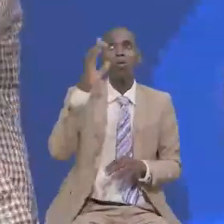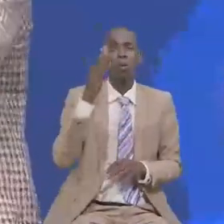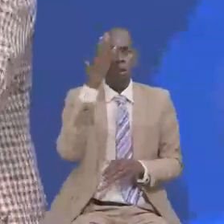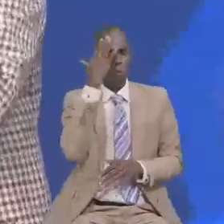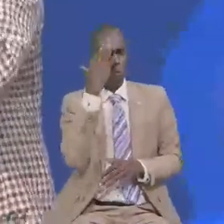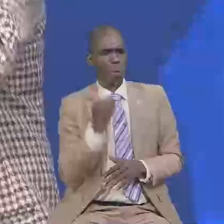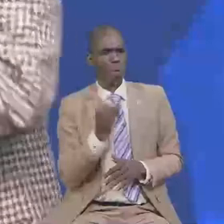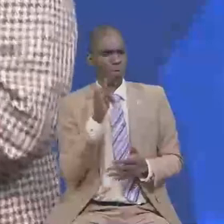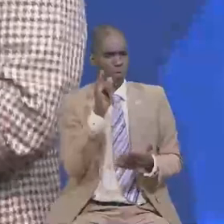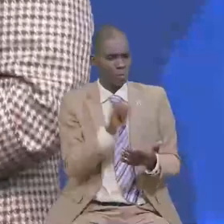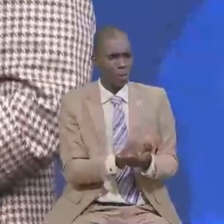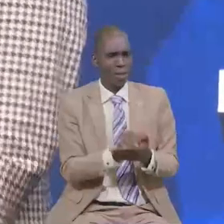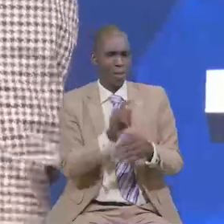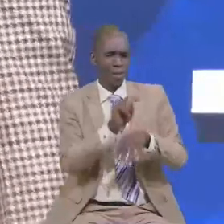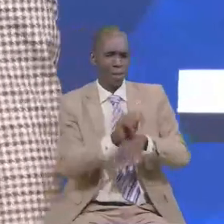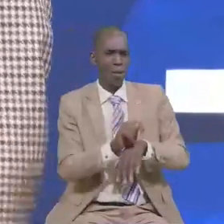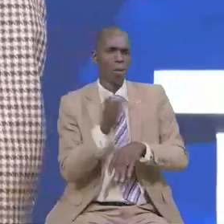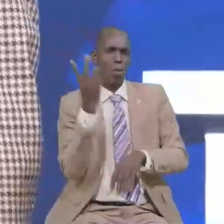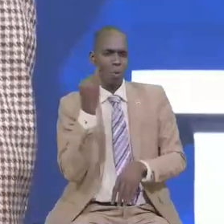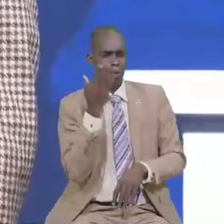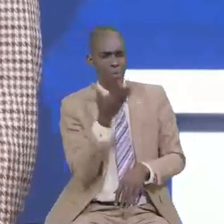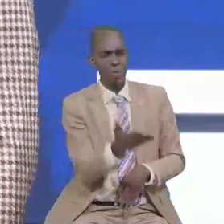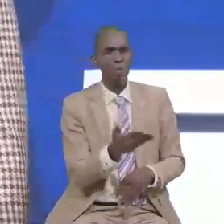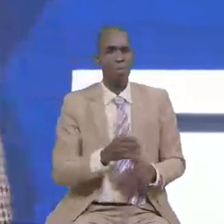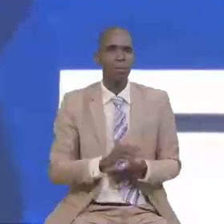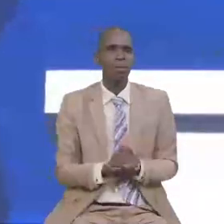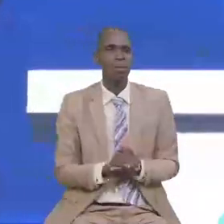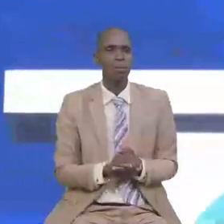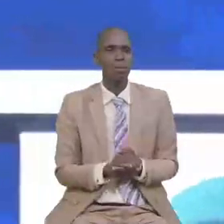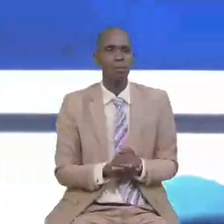de Dieu. Pourquoi le temple là est là?